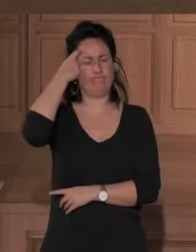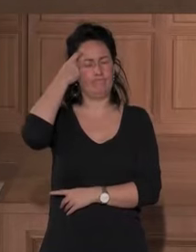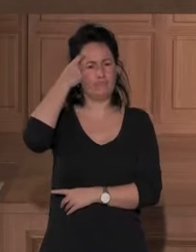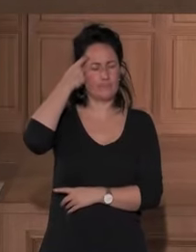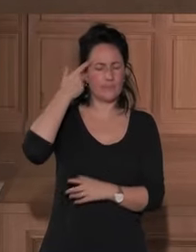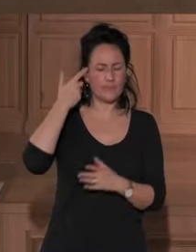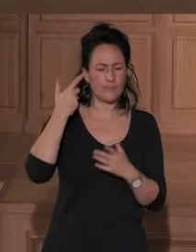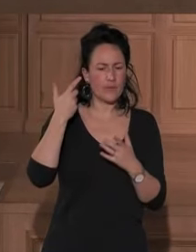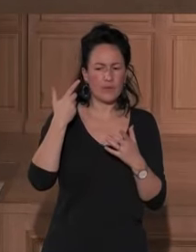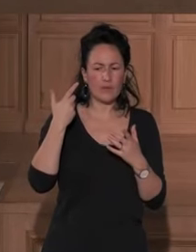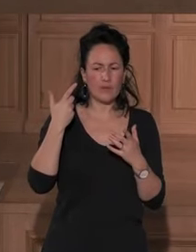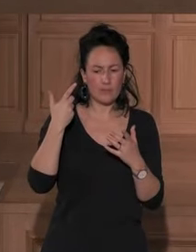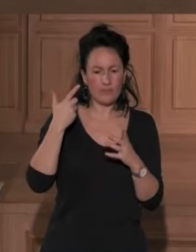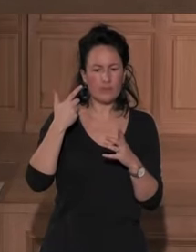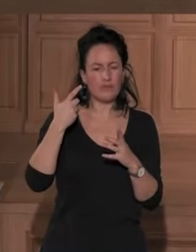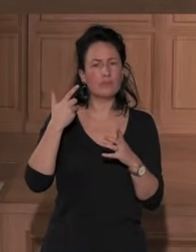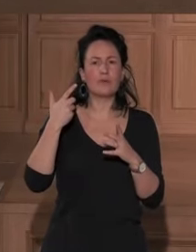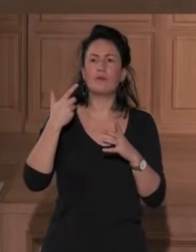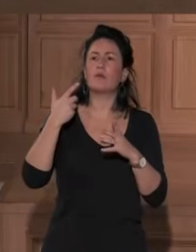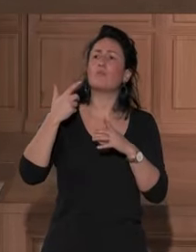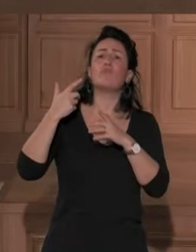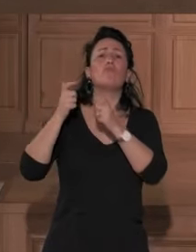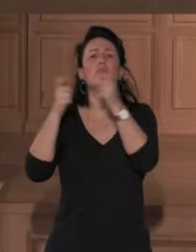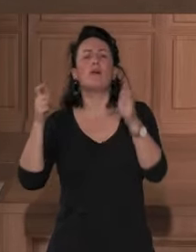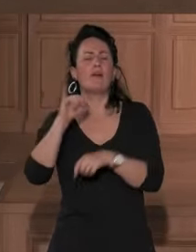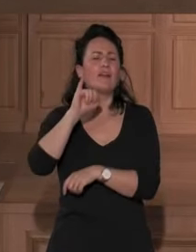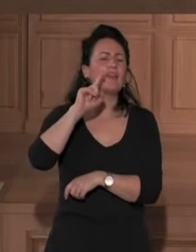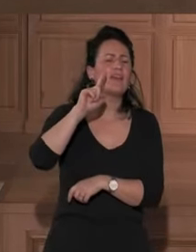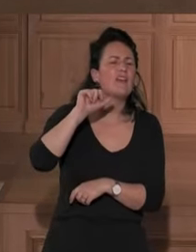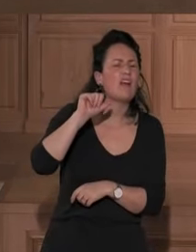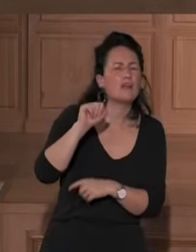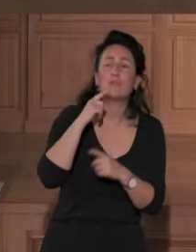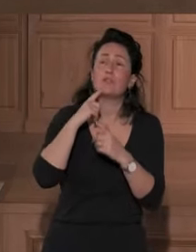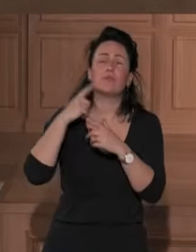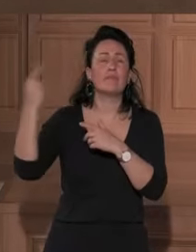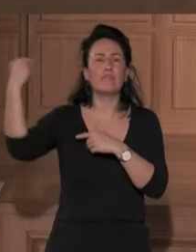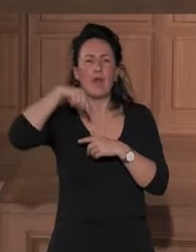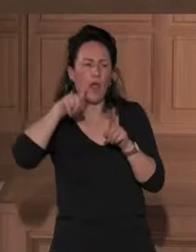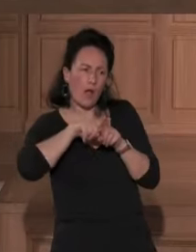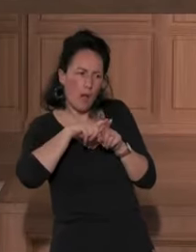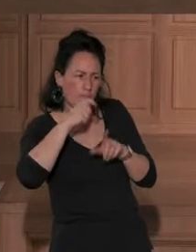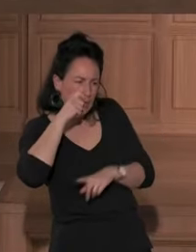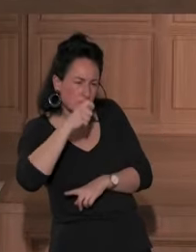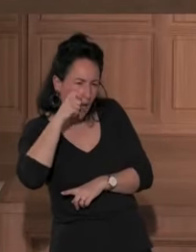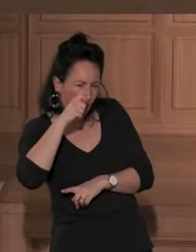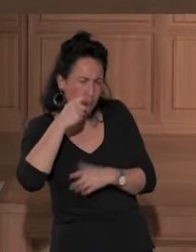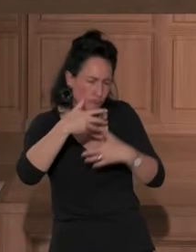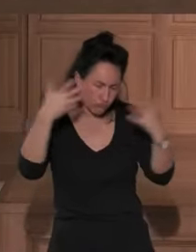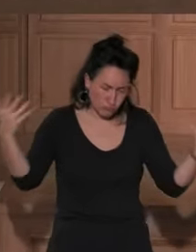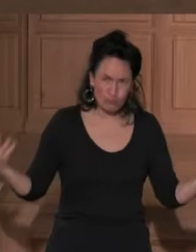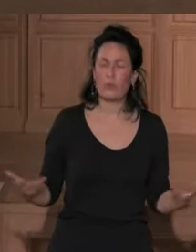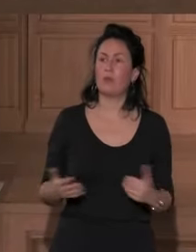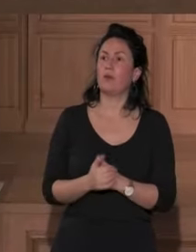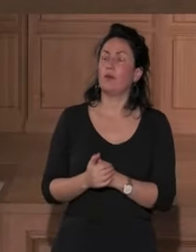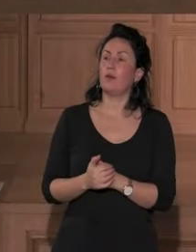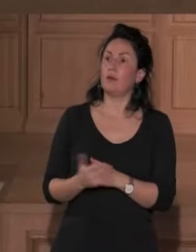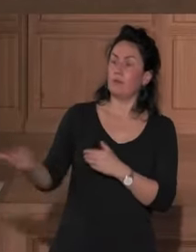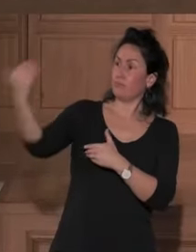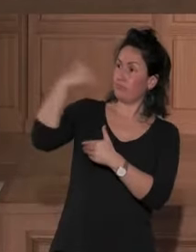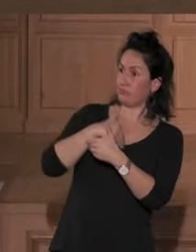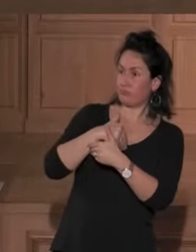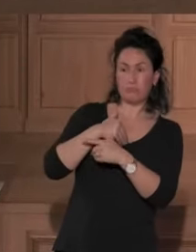a eu une évaluation externe, il y a eu l'IGAS, il y a eu tout ce que vous voulez, c'est le film. Après, il y a aussi, vous savez, nous, on a besoin d'avoir une évaluation externe